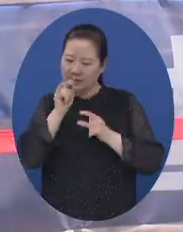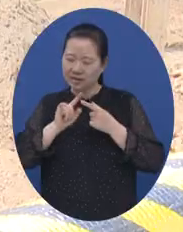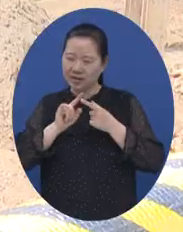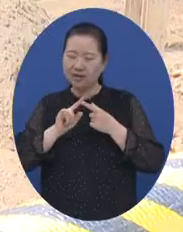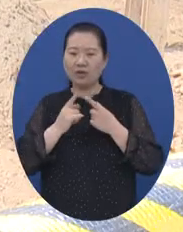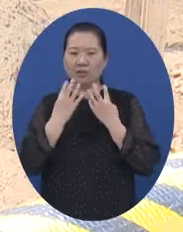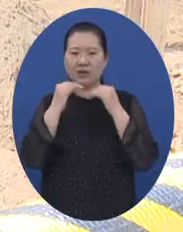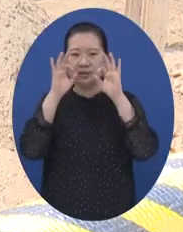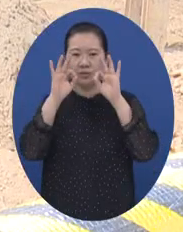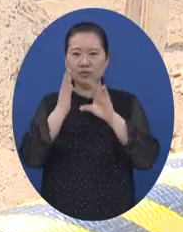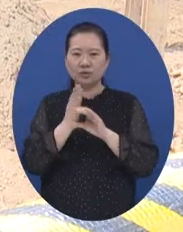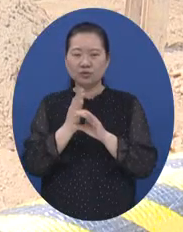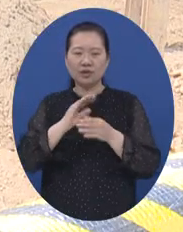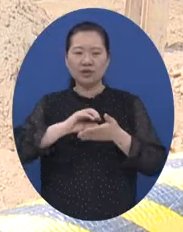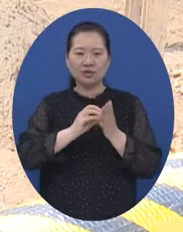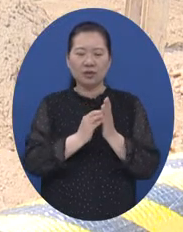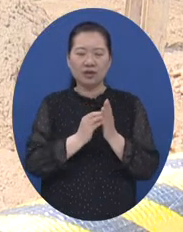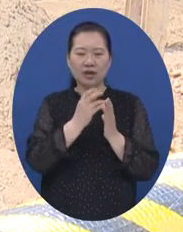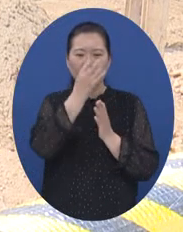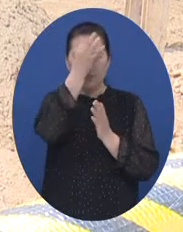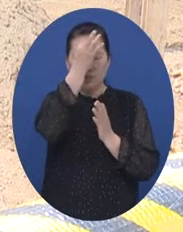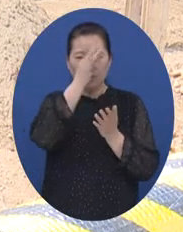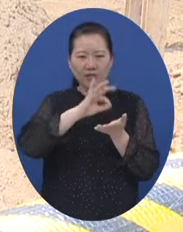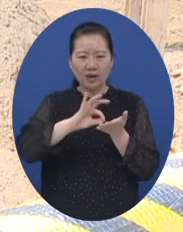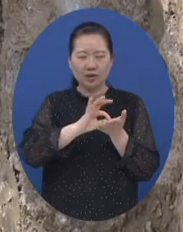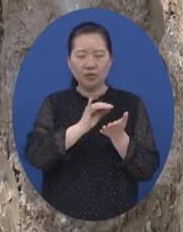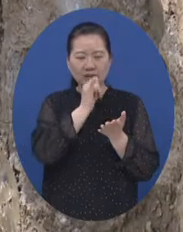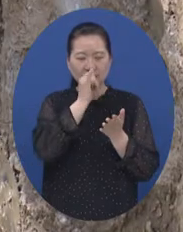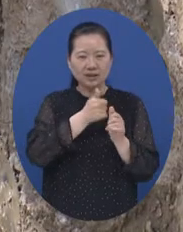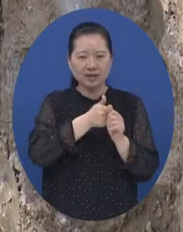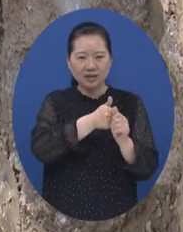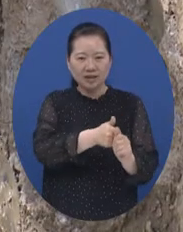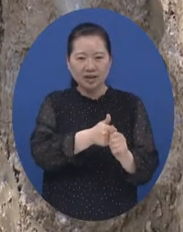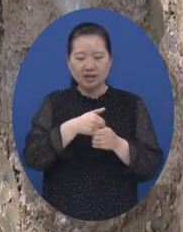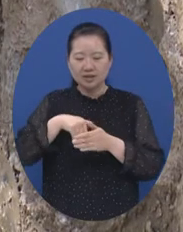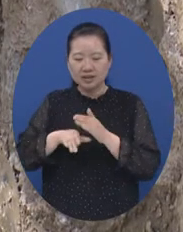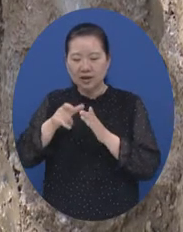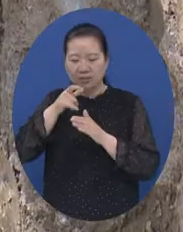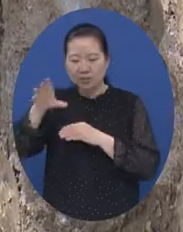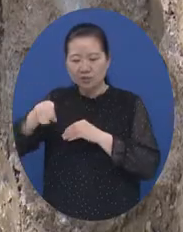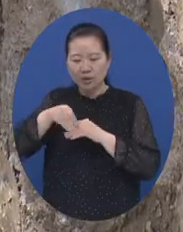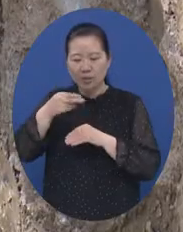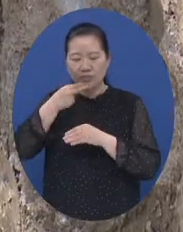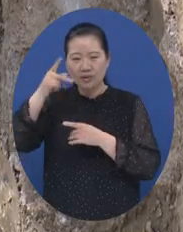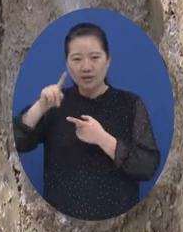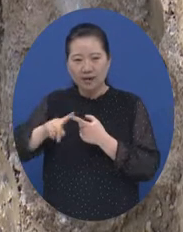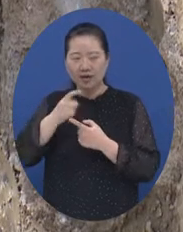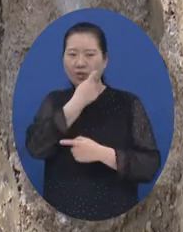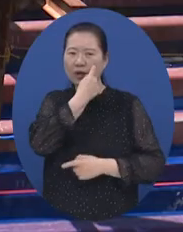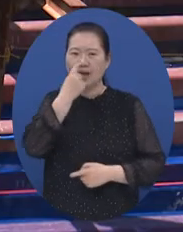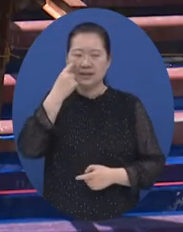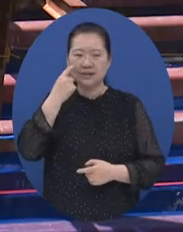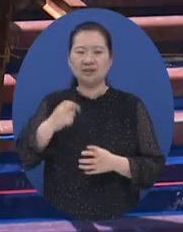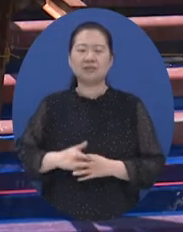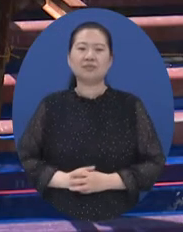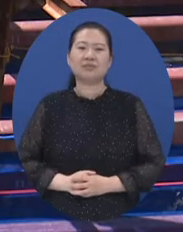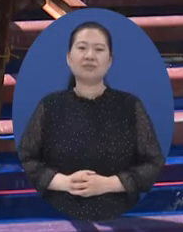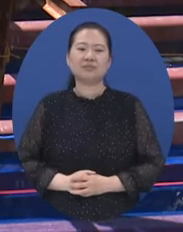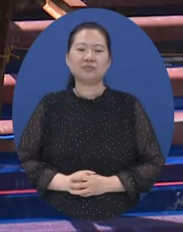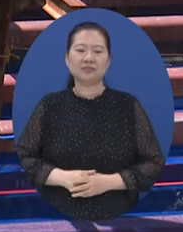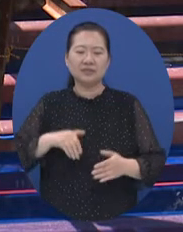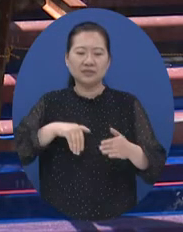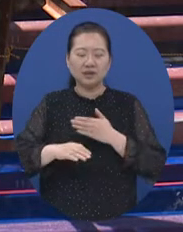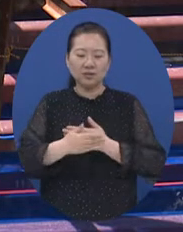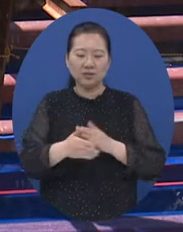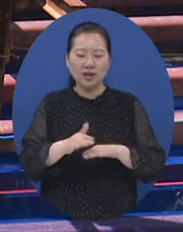많이. 적절한 공법을 사용해 공사를 진행했는지, 지하수가 유입되진 않는지 등을 확인합니다. 지하 공간